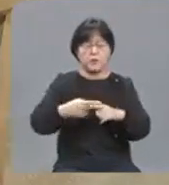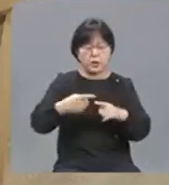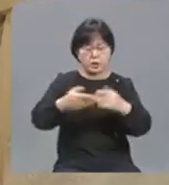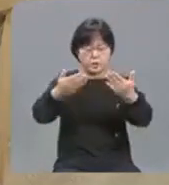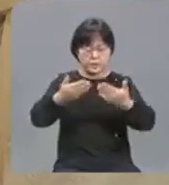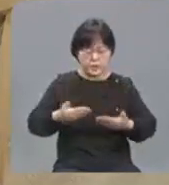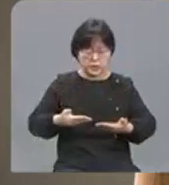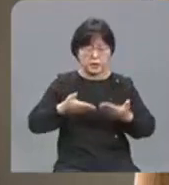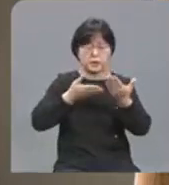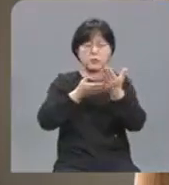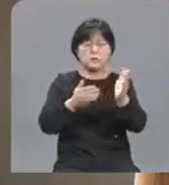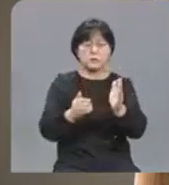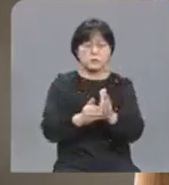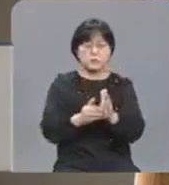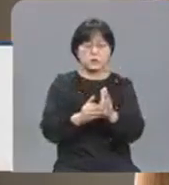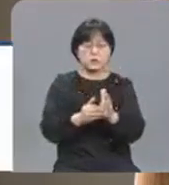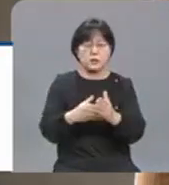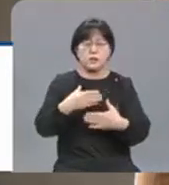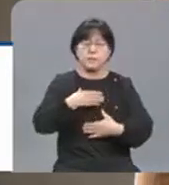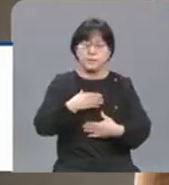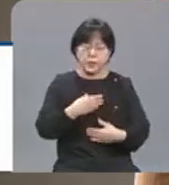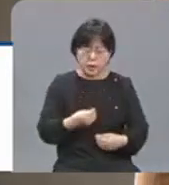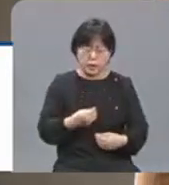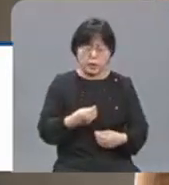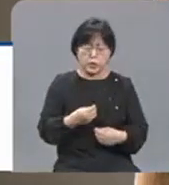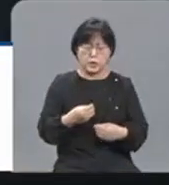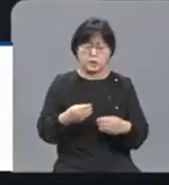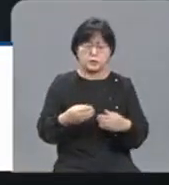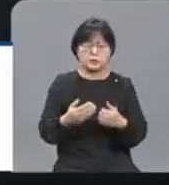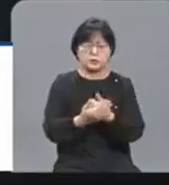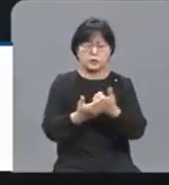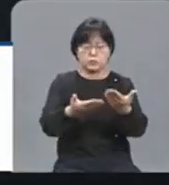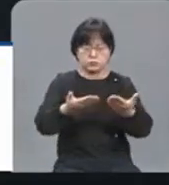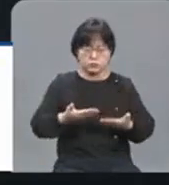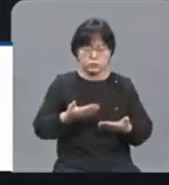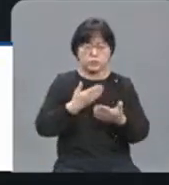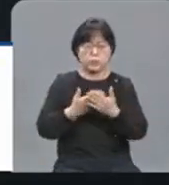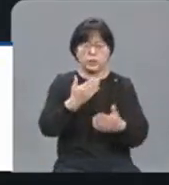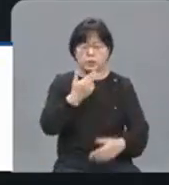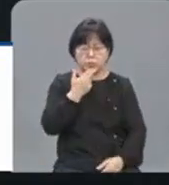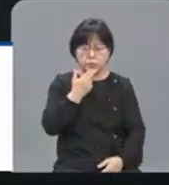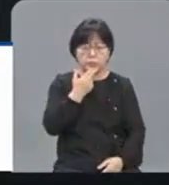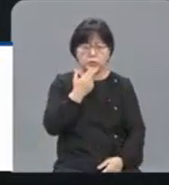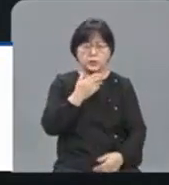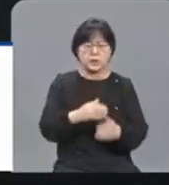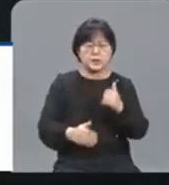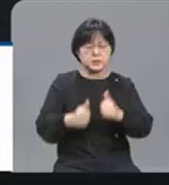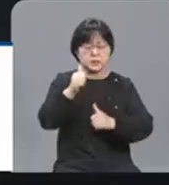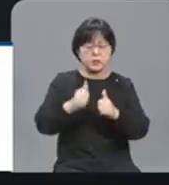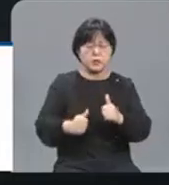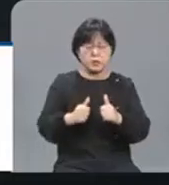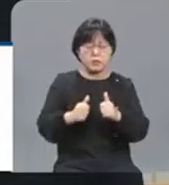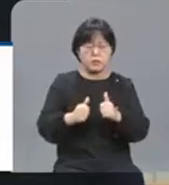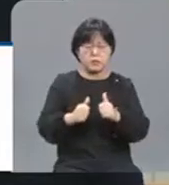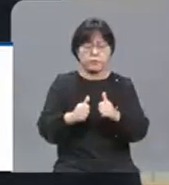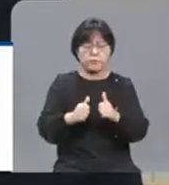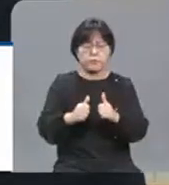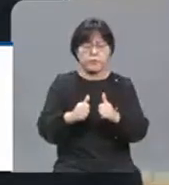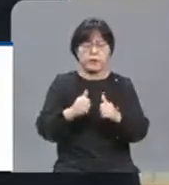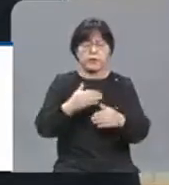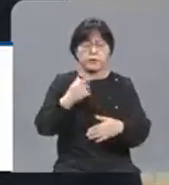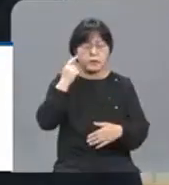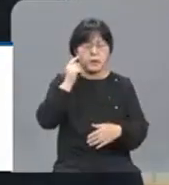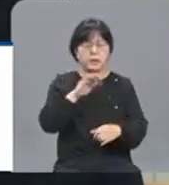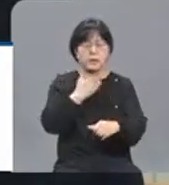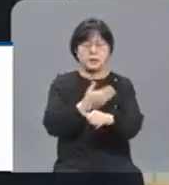달라고 호소합니다 좀 더 편의 제공이 이루어지고 불안한 없이 걱정 속에서 시험을 보는게 아니라 그냥 내 내